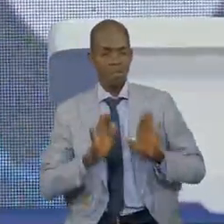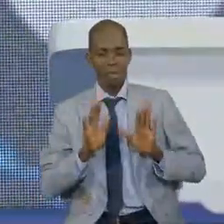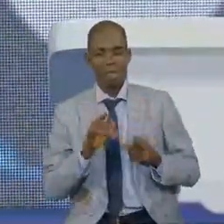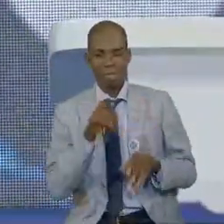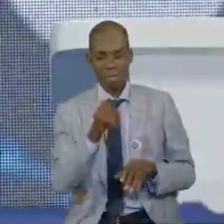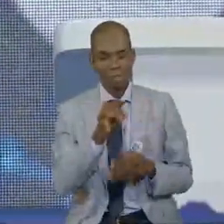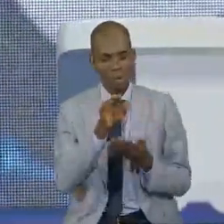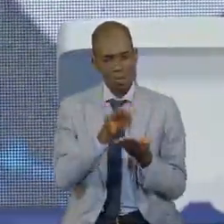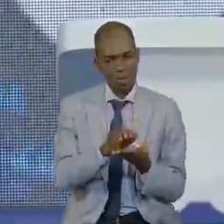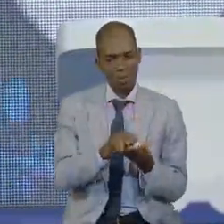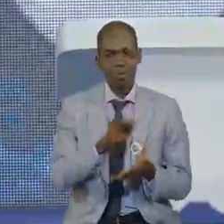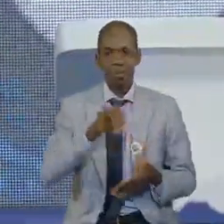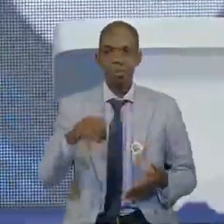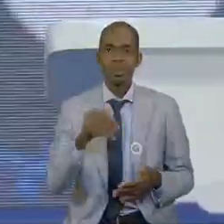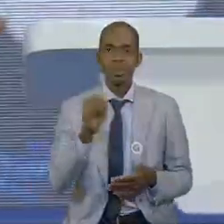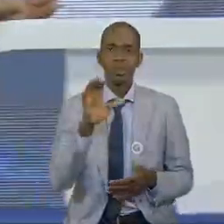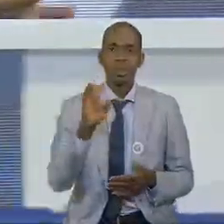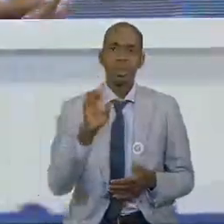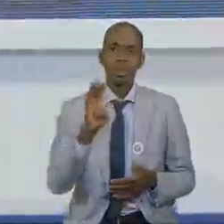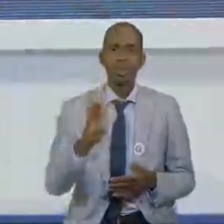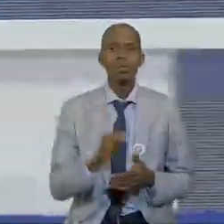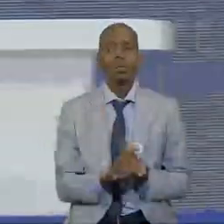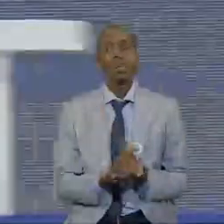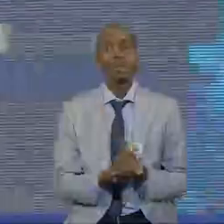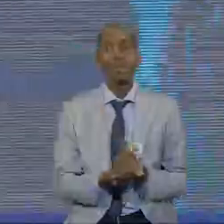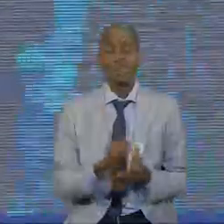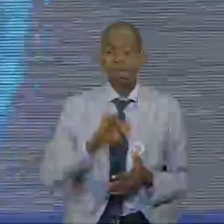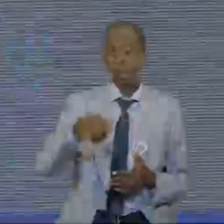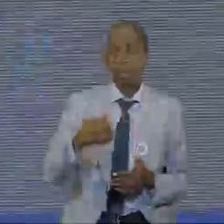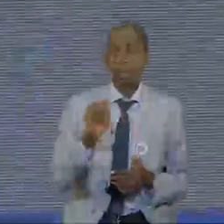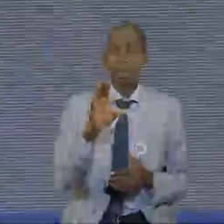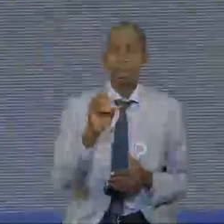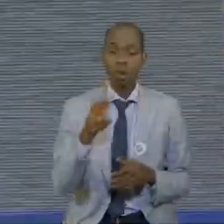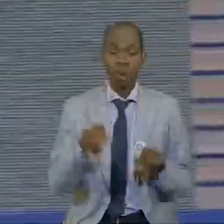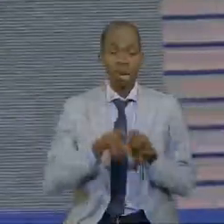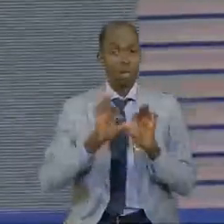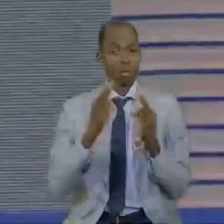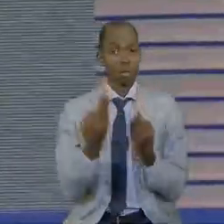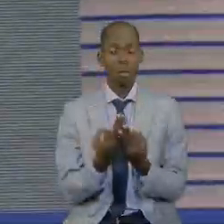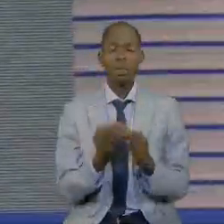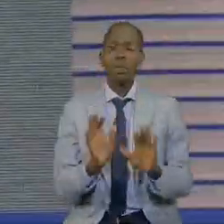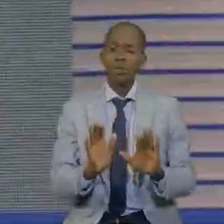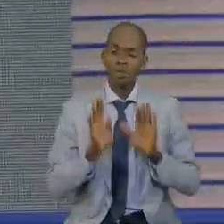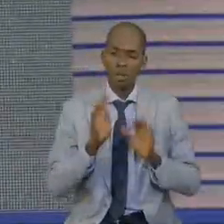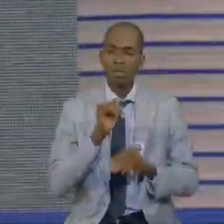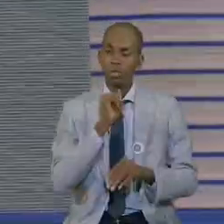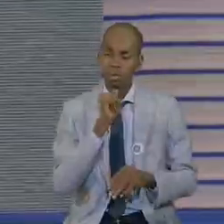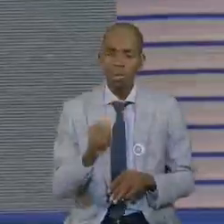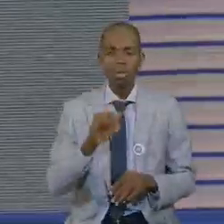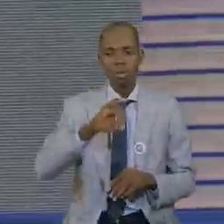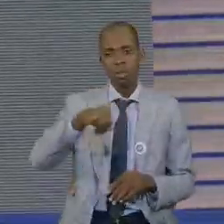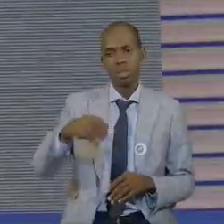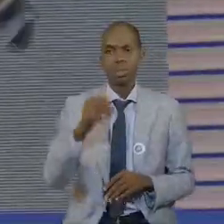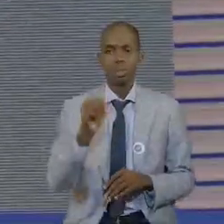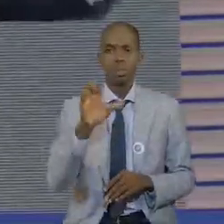Jacob en tant qu'individu, ne crains rien. Jacob as a family. Fear thou not, Jacob. Jacob en tant que famille,